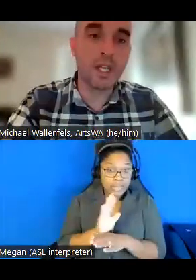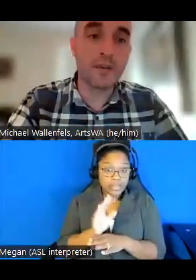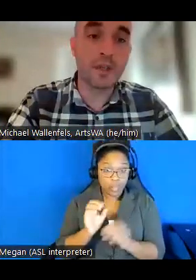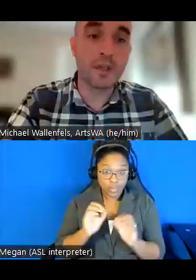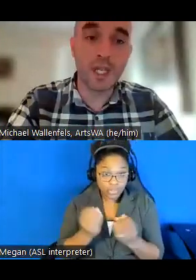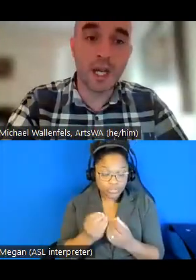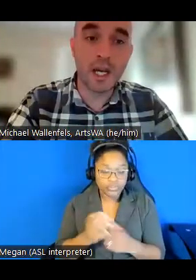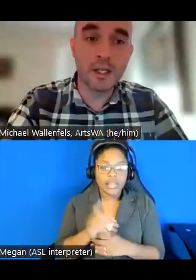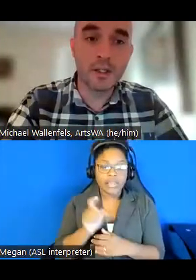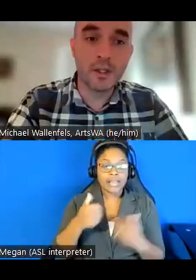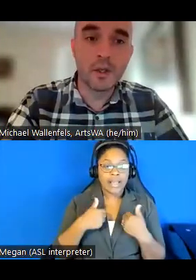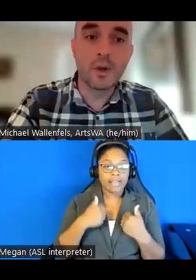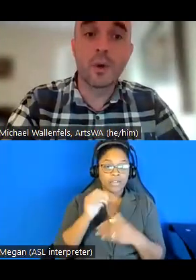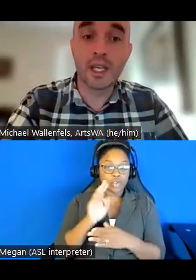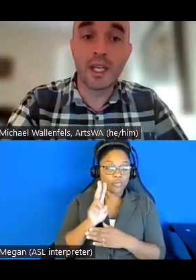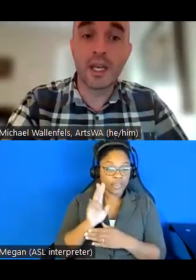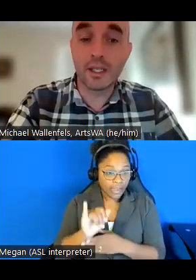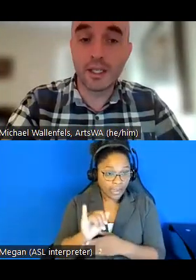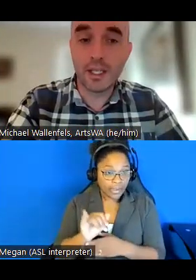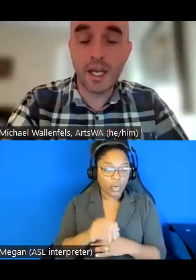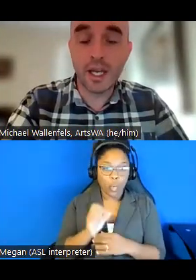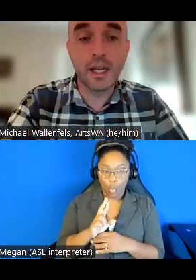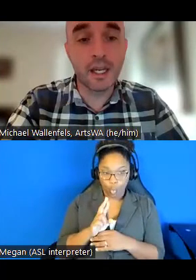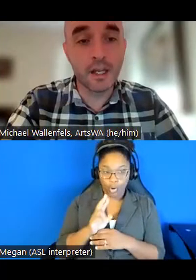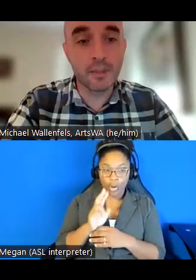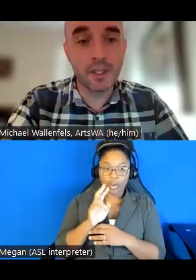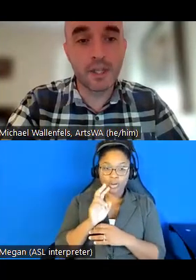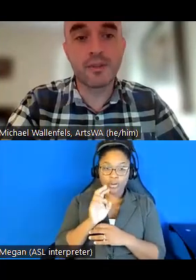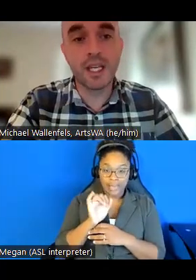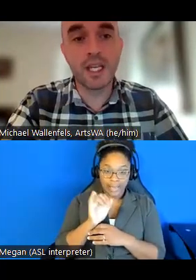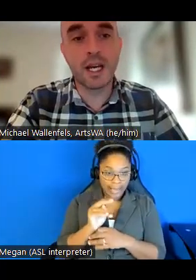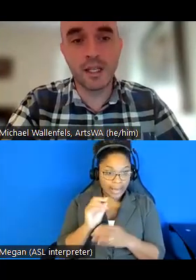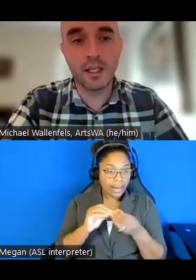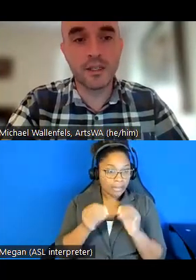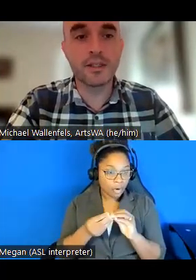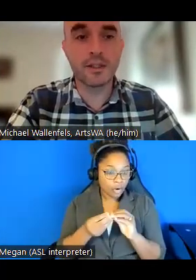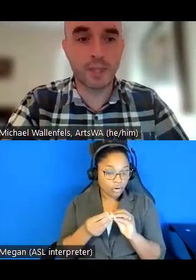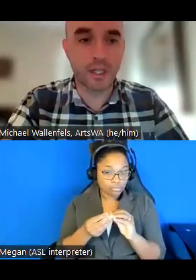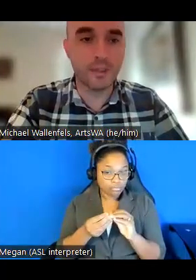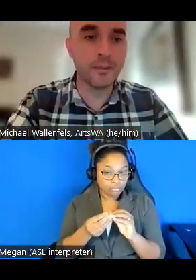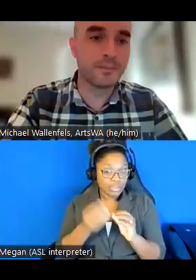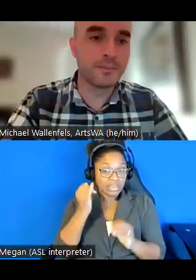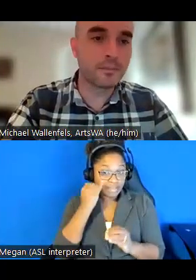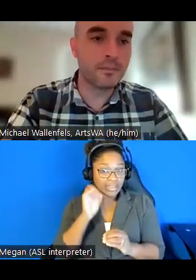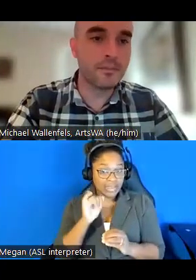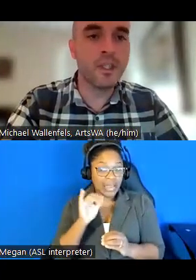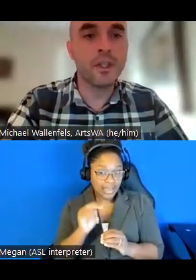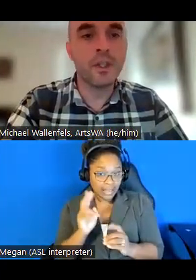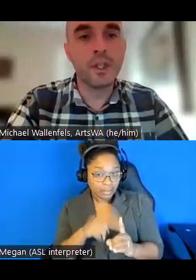기업이나 조직이어야 되고요. UBI 또는 EIN 번호가 있어야 하고요.